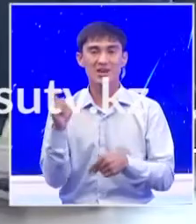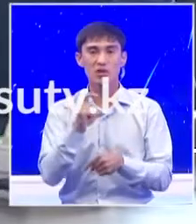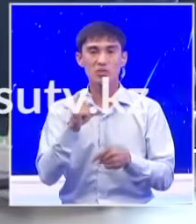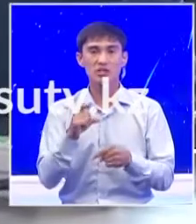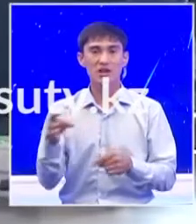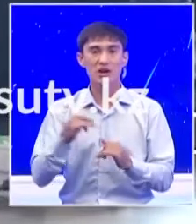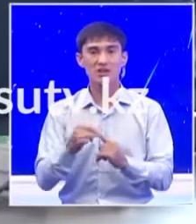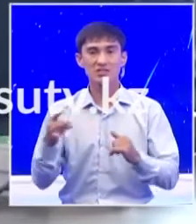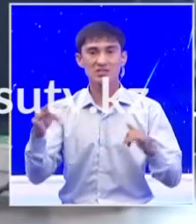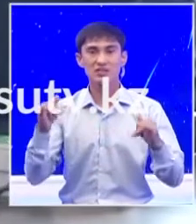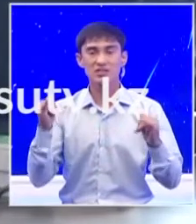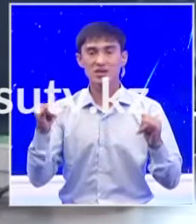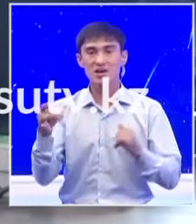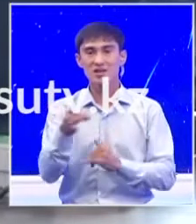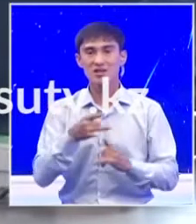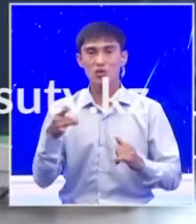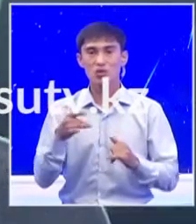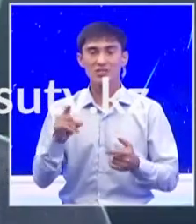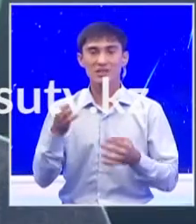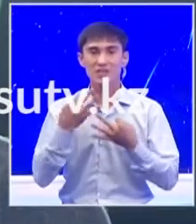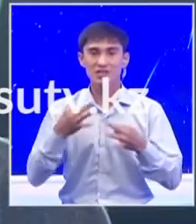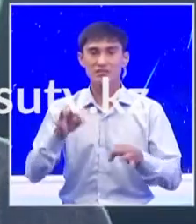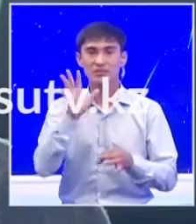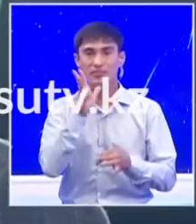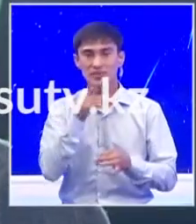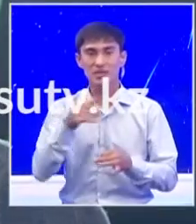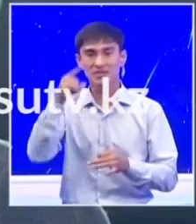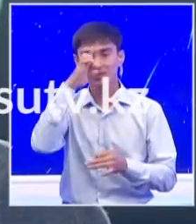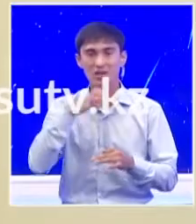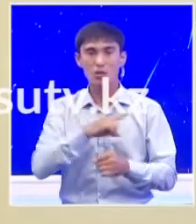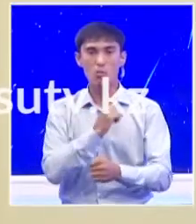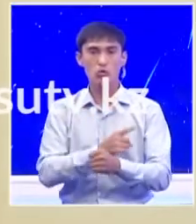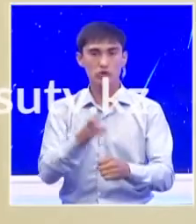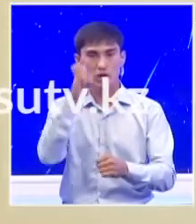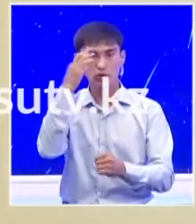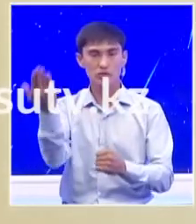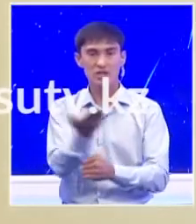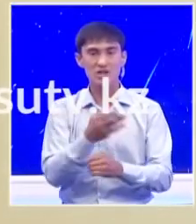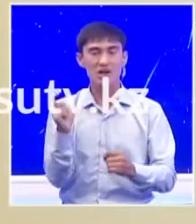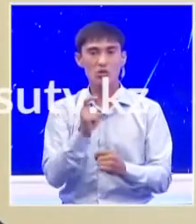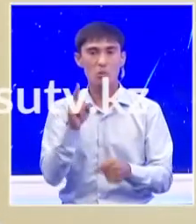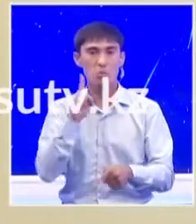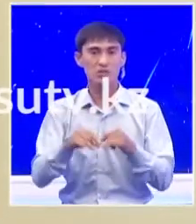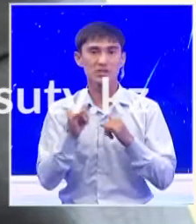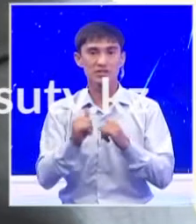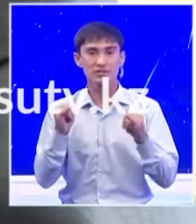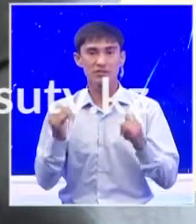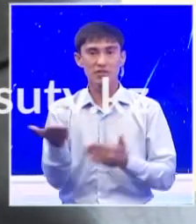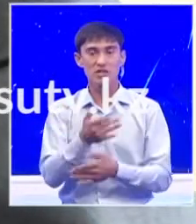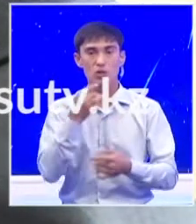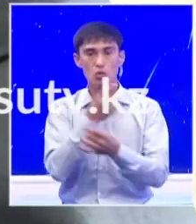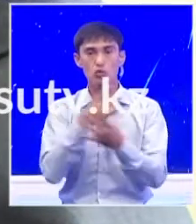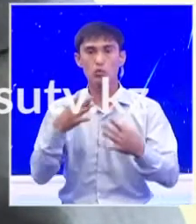развитие региона. За годы независимости страна превратилась в авторитетное, мощное государство. Наша экономика быстро развивалась, наша